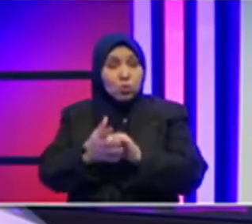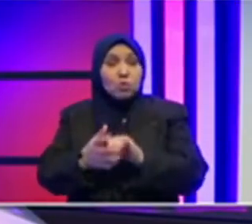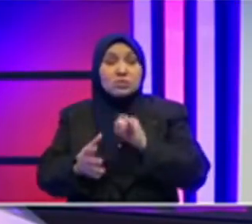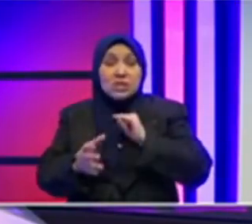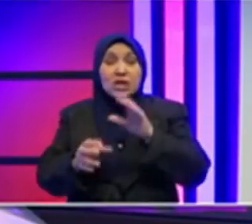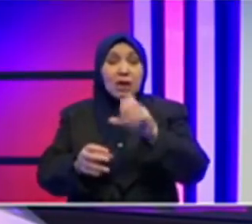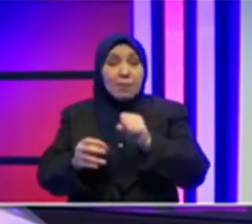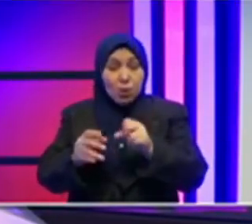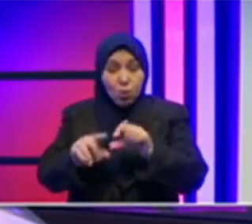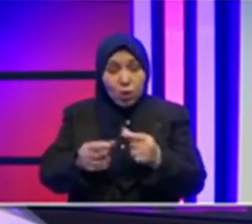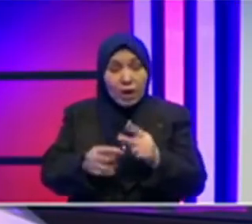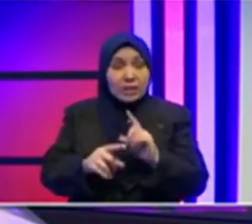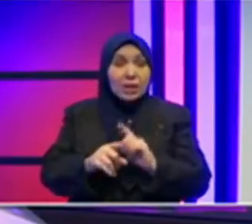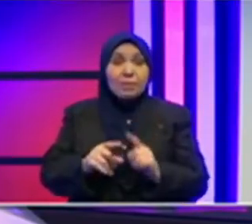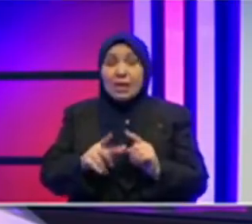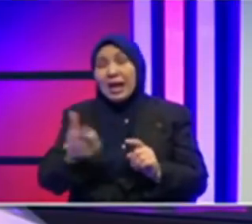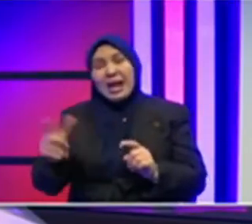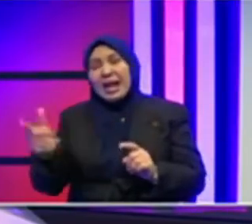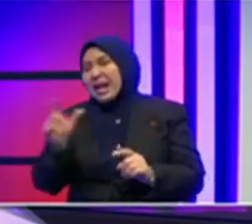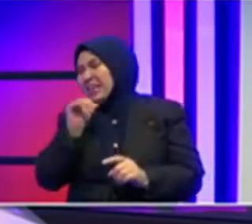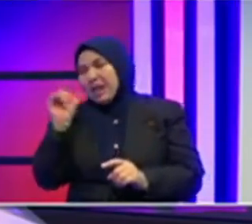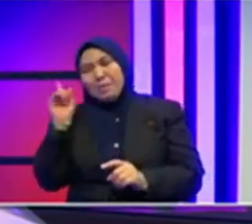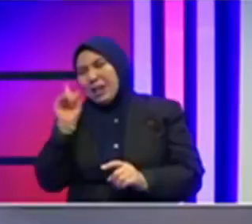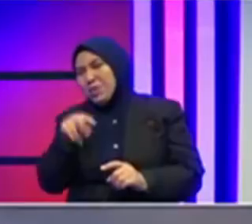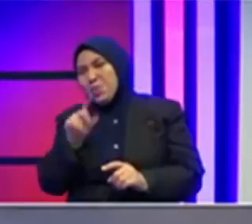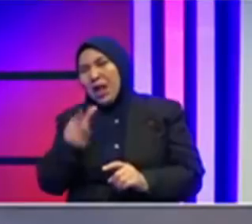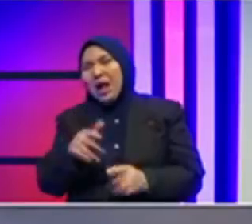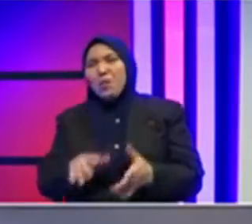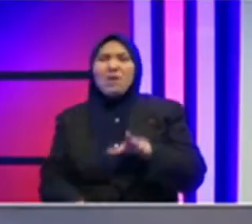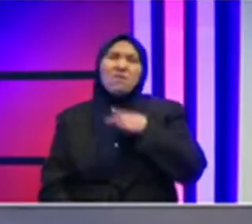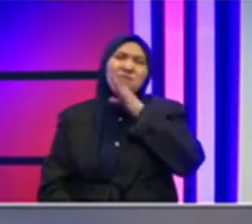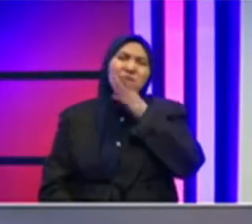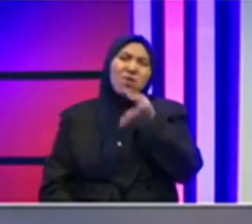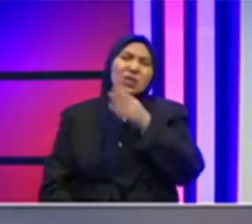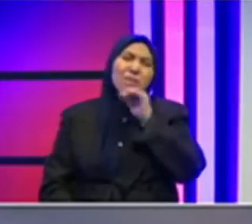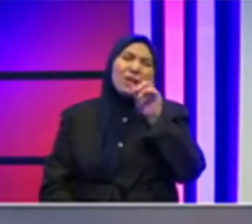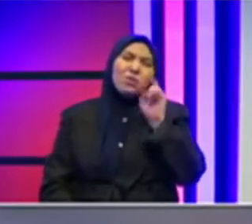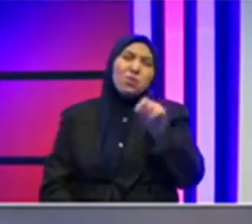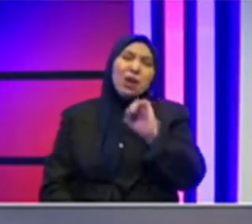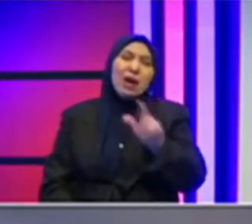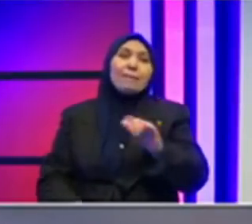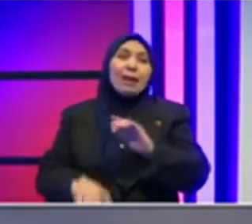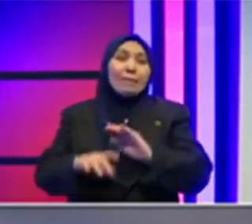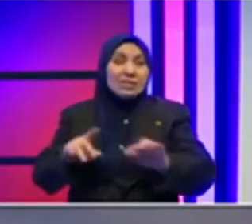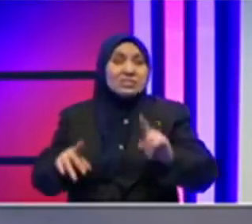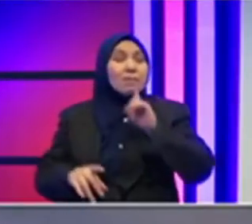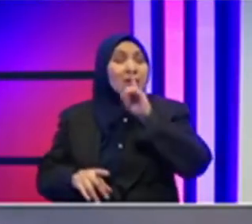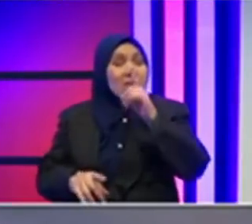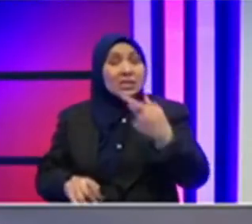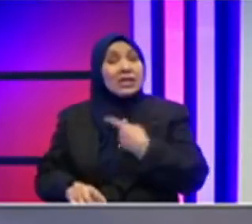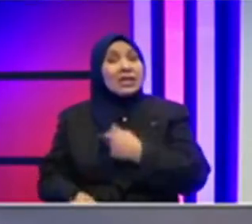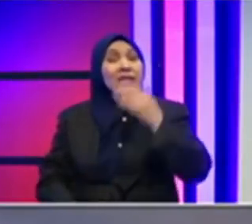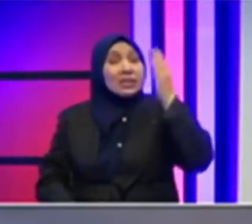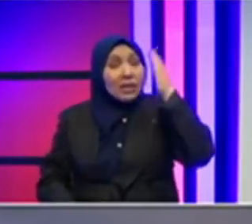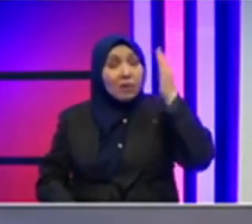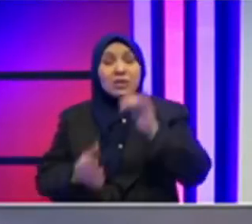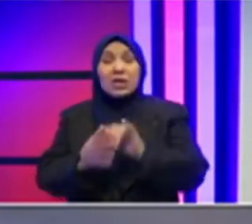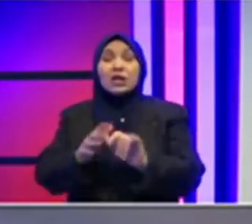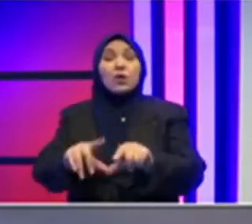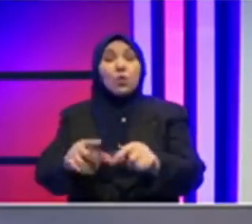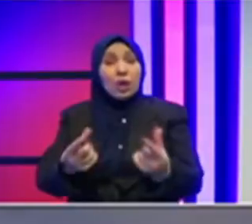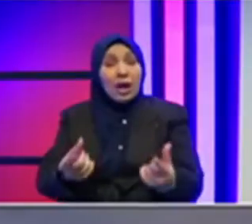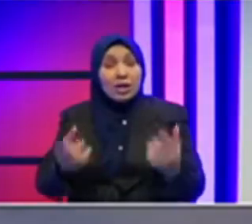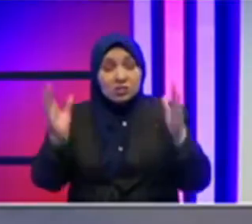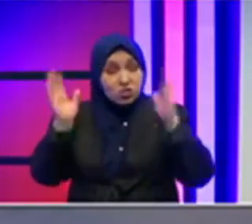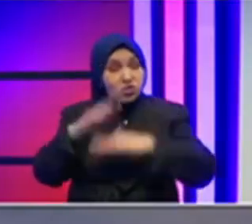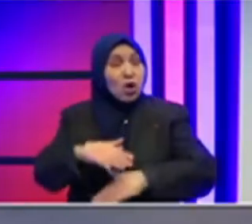ambil, tapi kalau yang tempat lain tu tak payahlah. Kan, tak ada keperluan, tak ada keperluan. Ya. Padahal sebenarnya kita tahu bahawa Al-Quran, solat